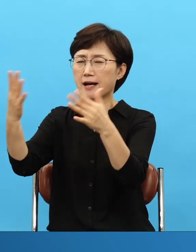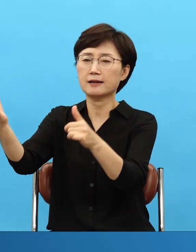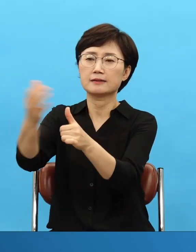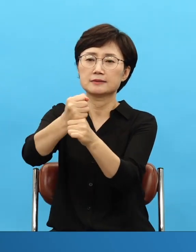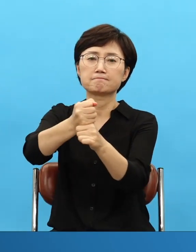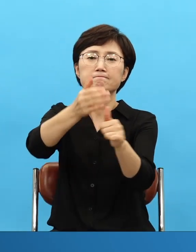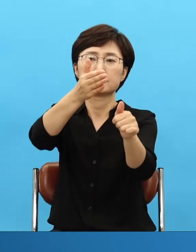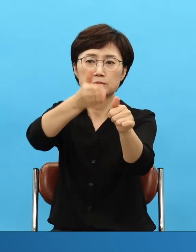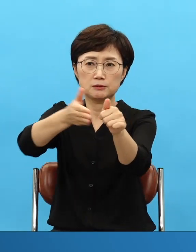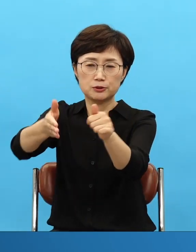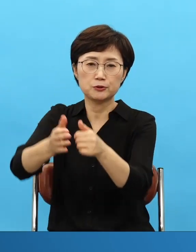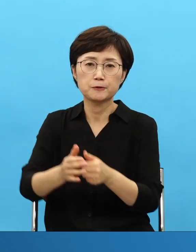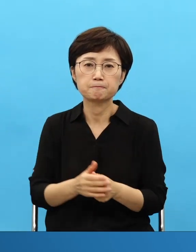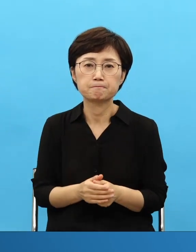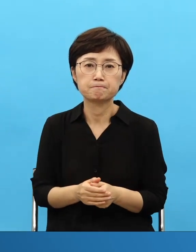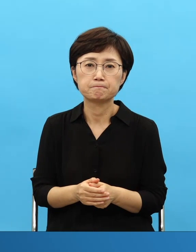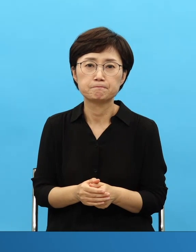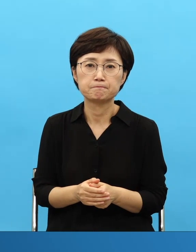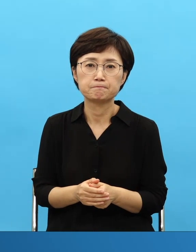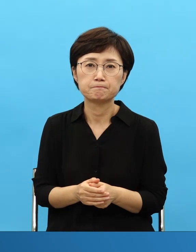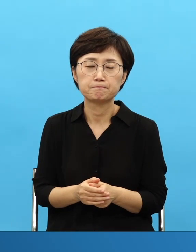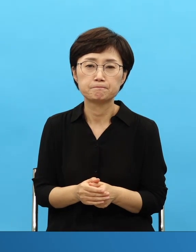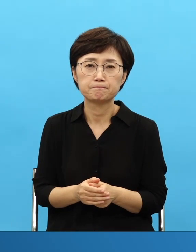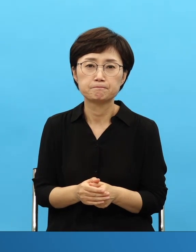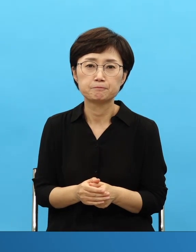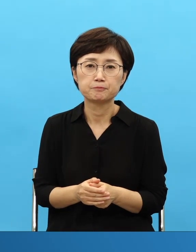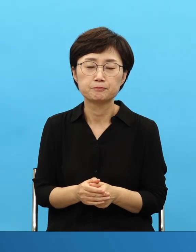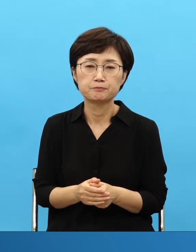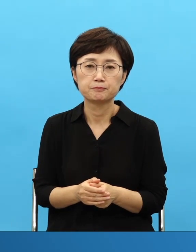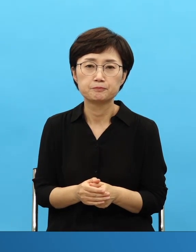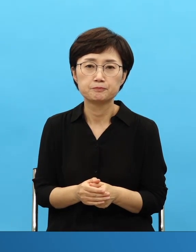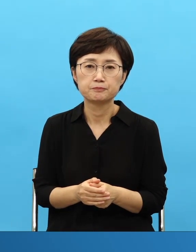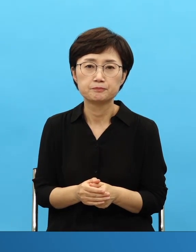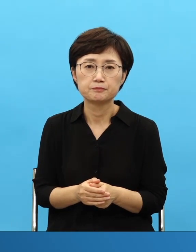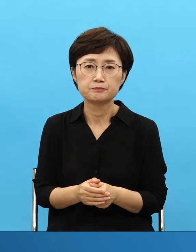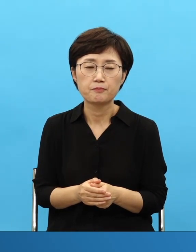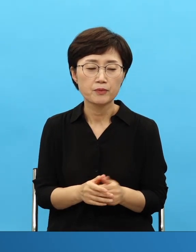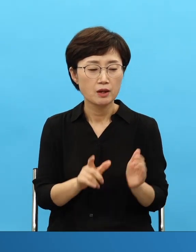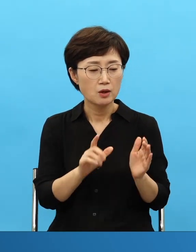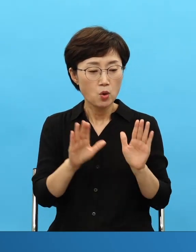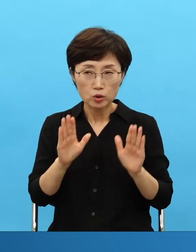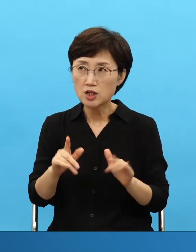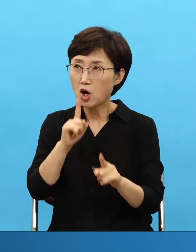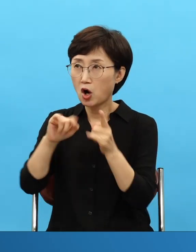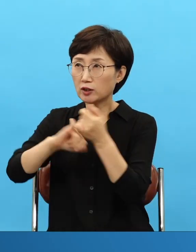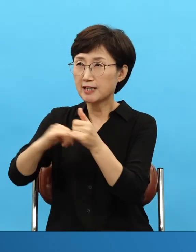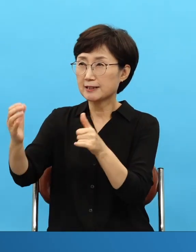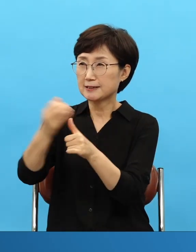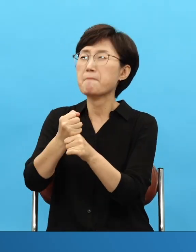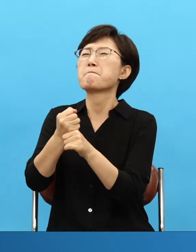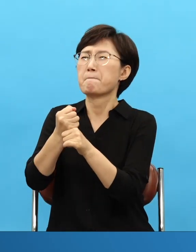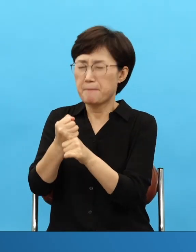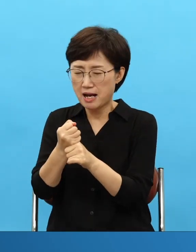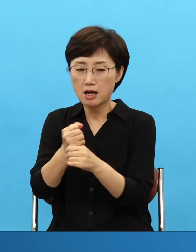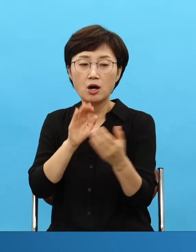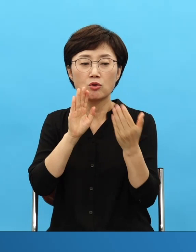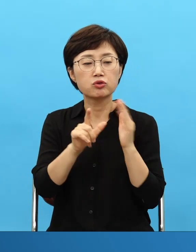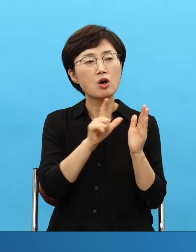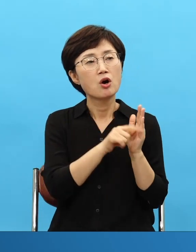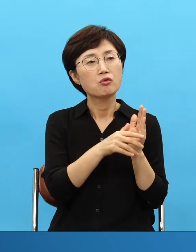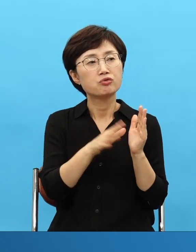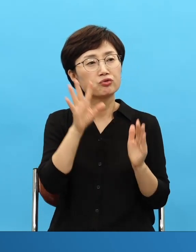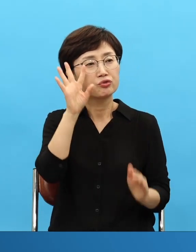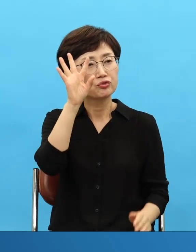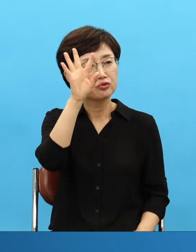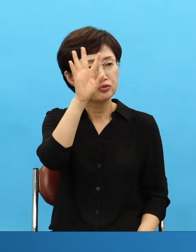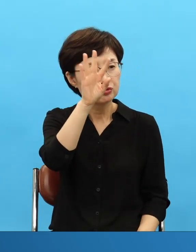especially if you're facing a hardship. 시간이 좀 지나고 난 뒤에 하나님 너무 감사합니다라는 고백이 나올 겁니다. And with the passage of time, you'll be able to make